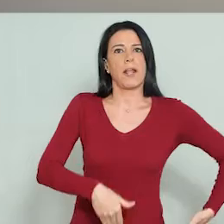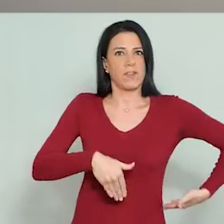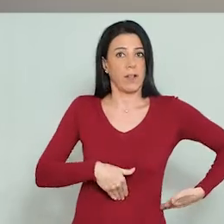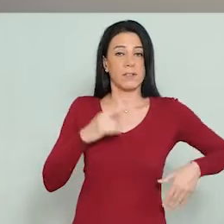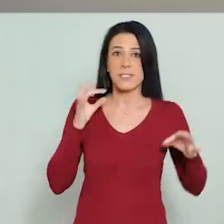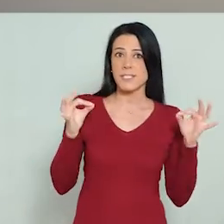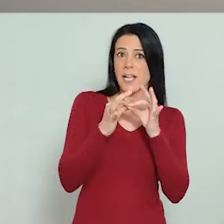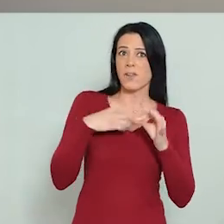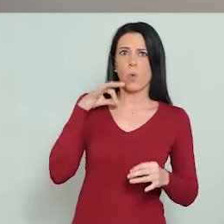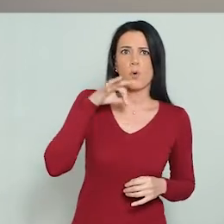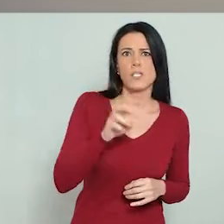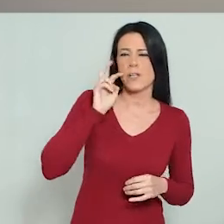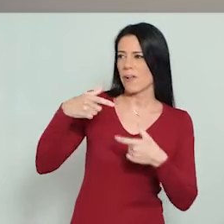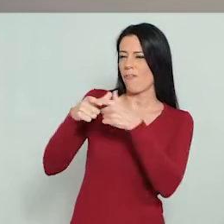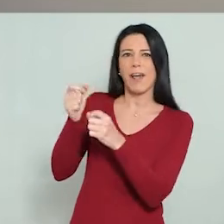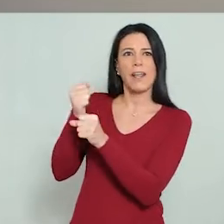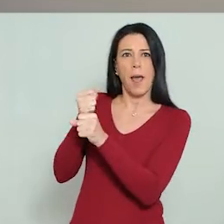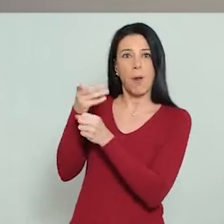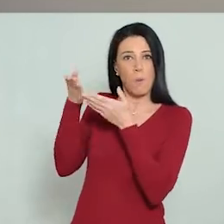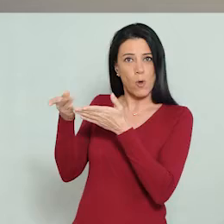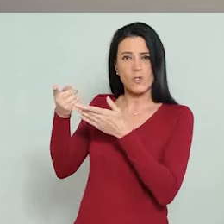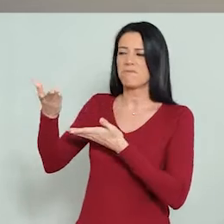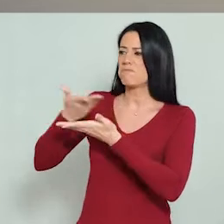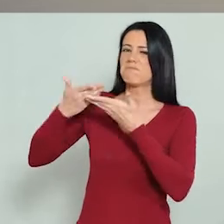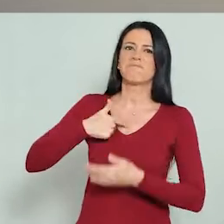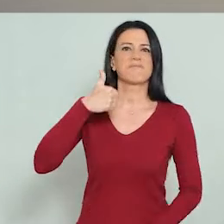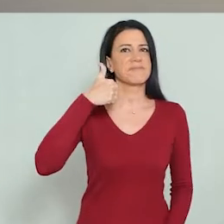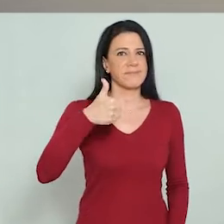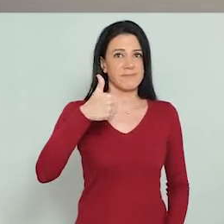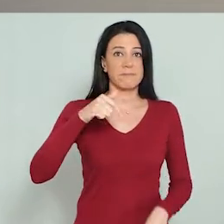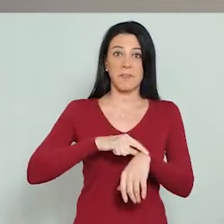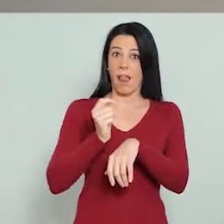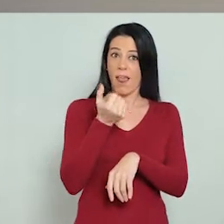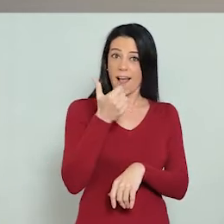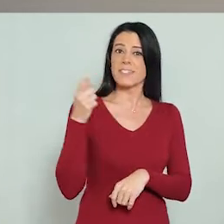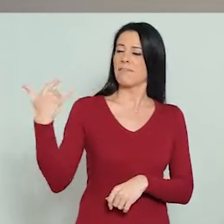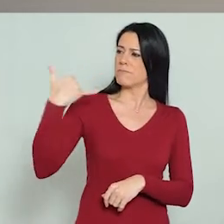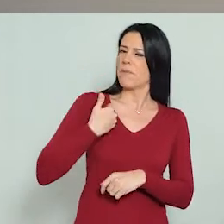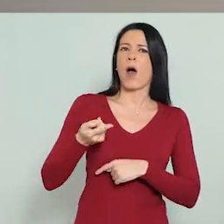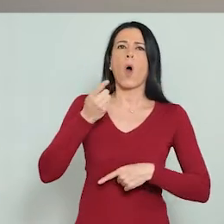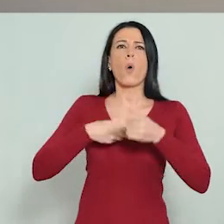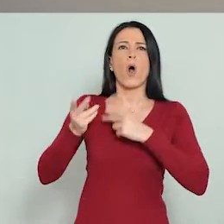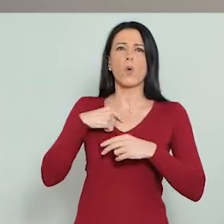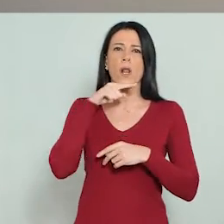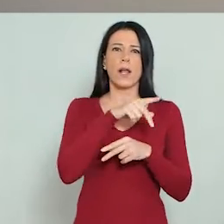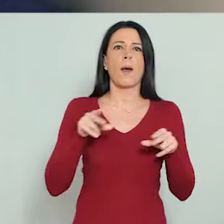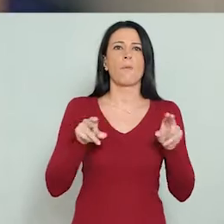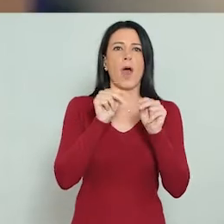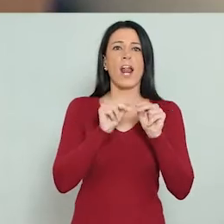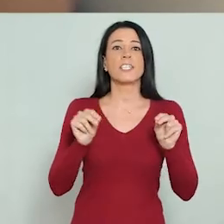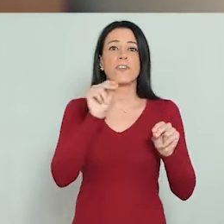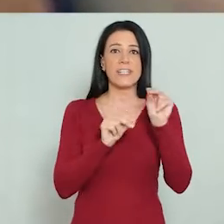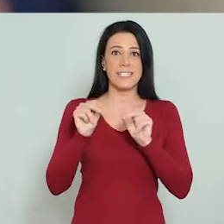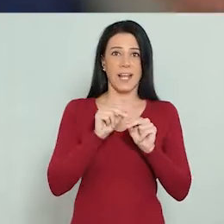لهون كرمال أقدم لطلب احفادات، وبالصدفة بس وصلت كل إكيب العمل اللي كان موجود كانت